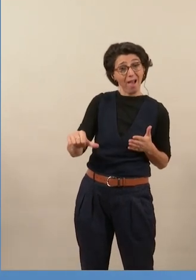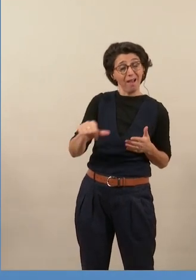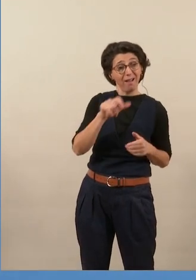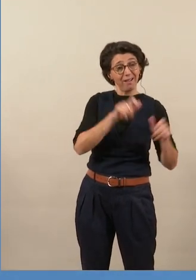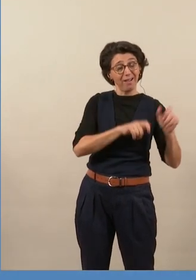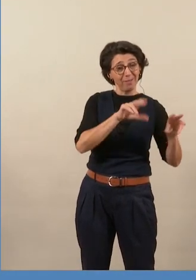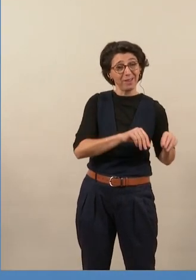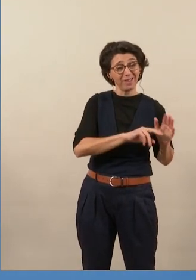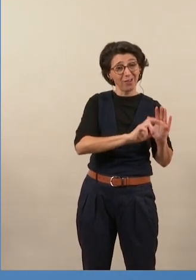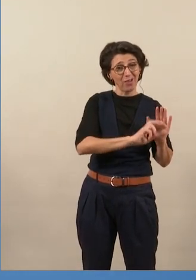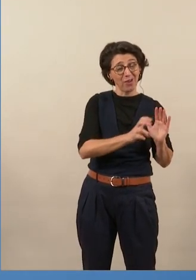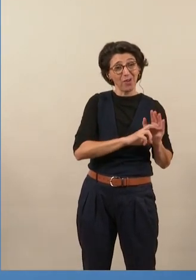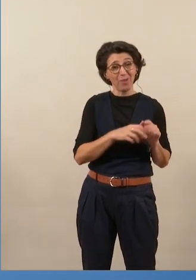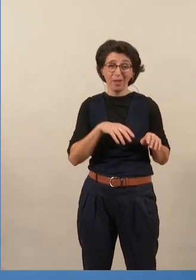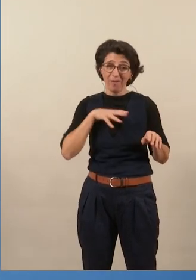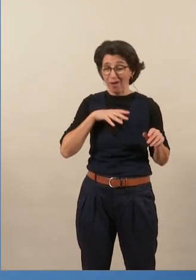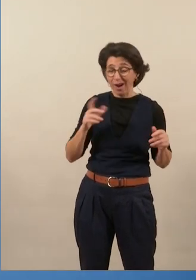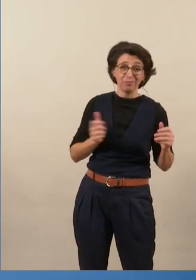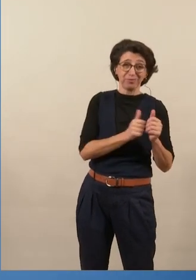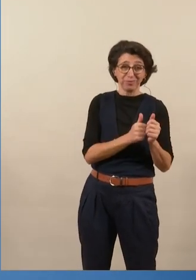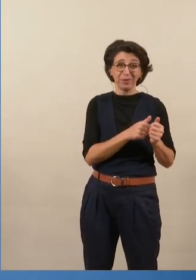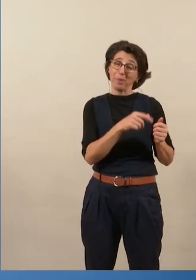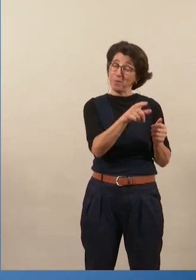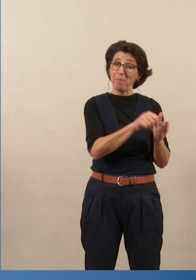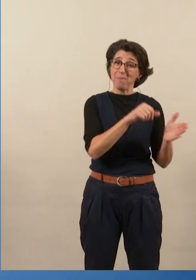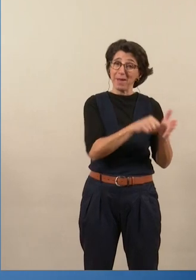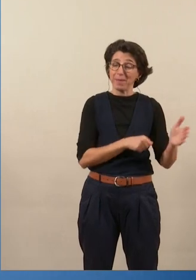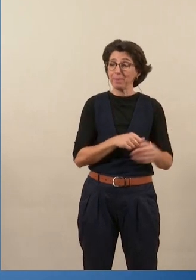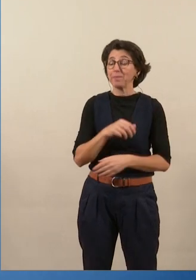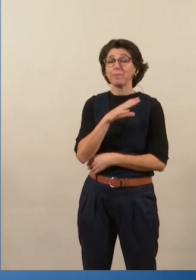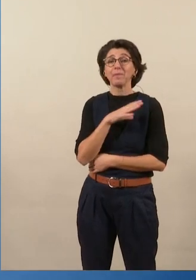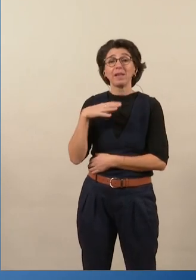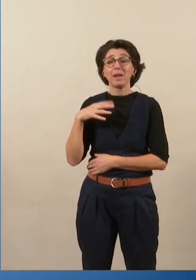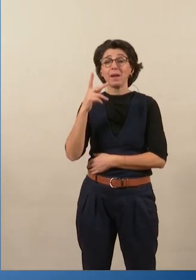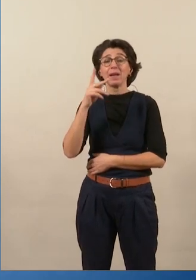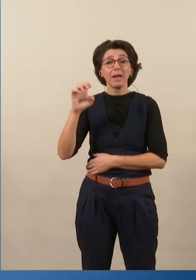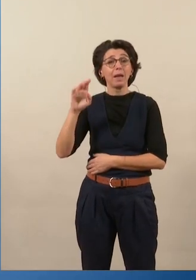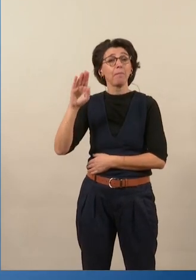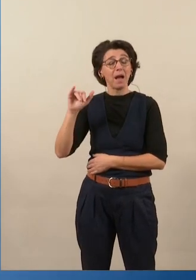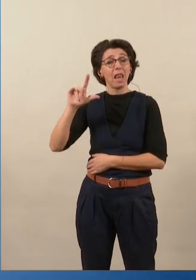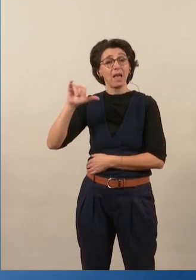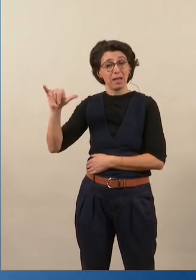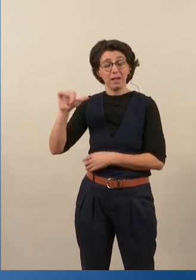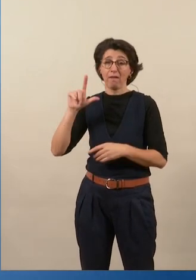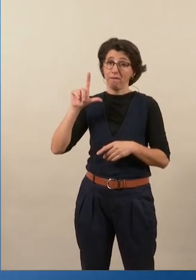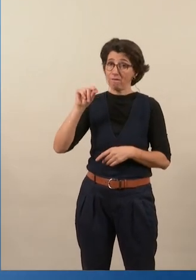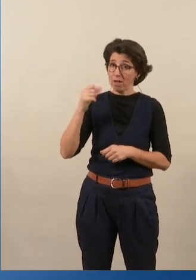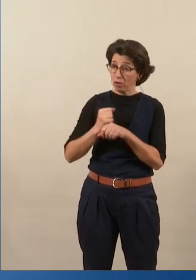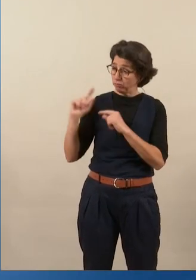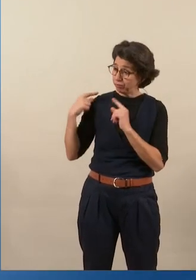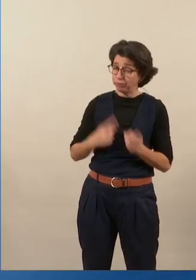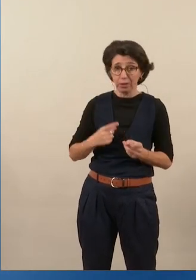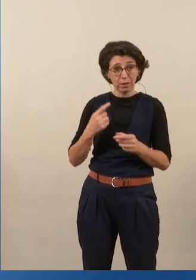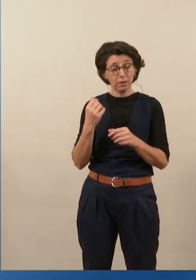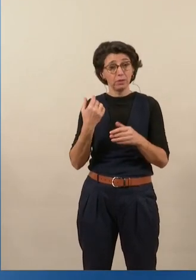deniers des avocats madame Kebaili travaille depuis 20 ans pour la ville de Grenoble en effectuant des remplacements elle